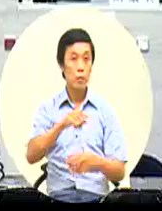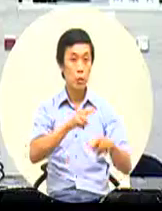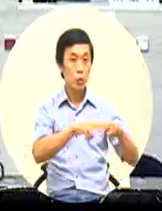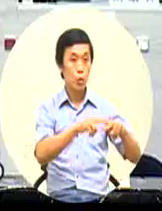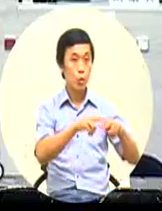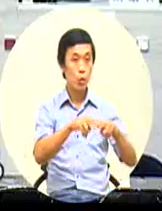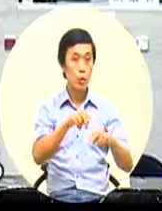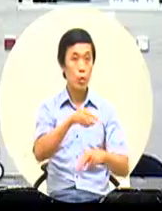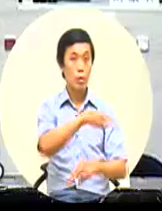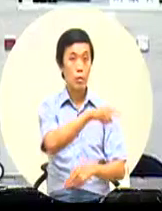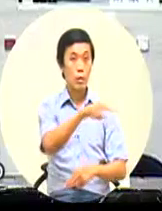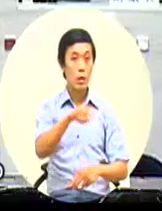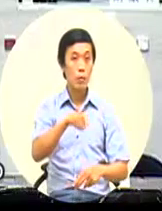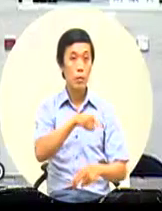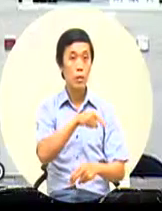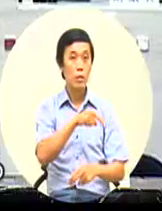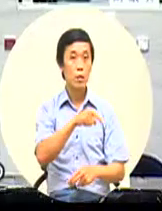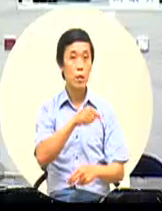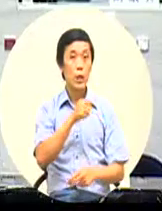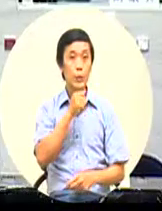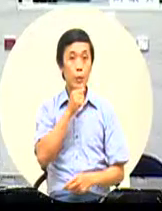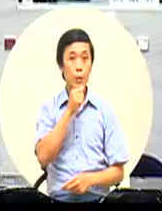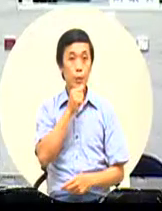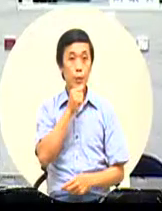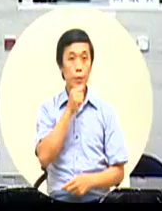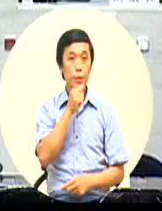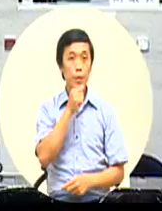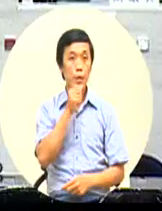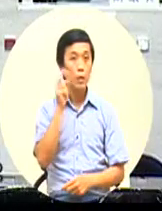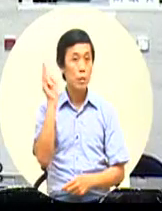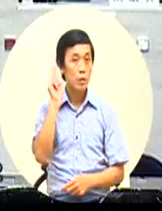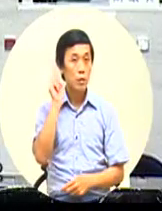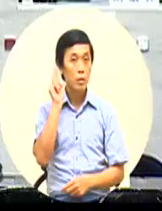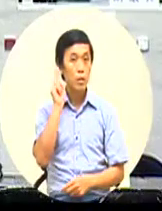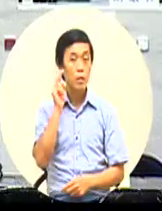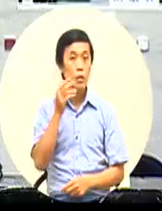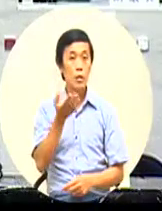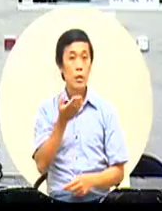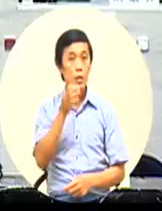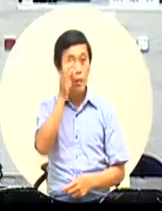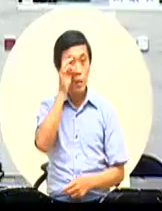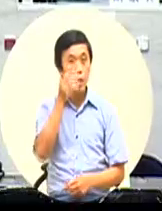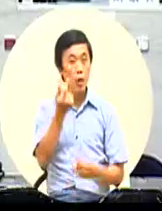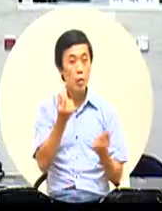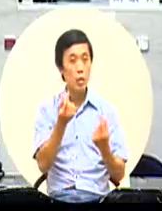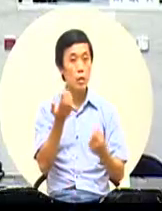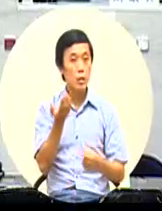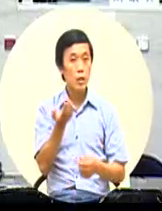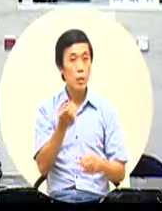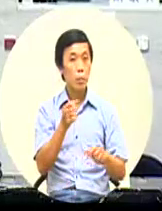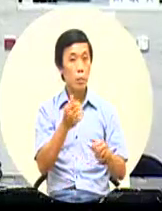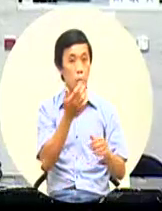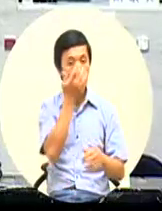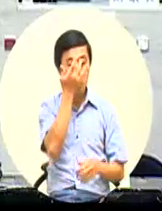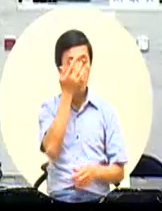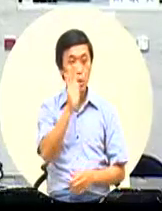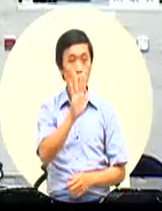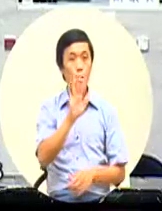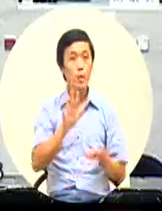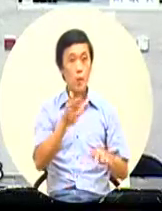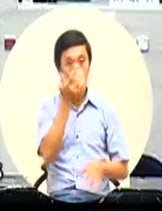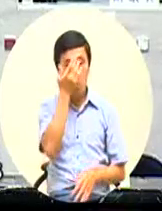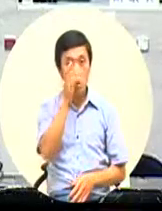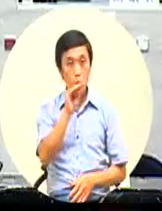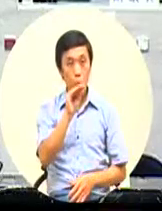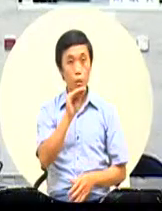麦克风那个音箱啊，请看一下，刚刚有一点故障，现在有没有故障？也请确认一